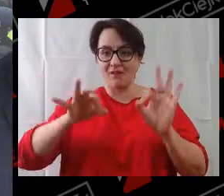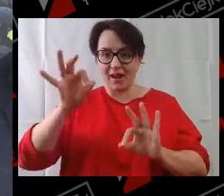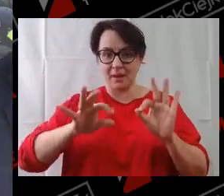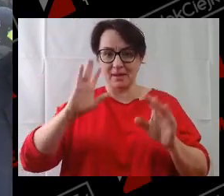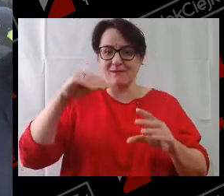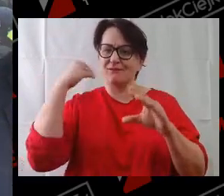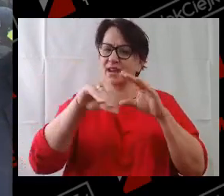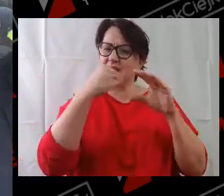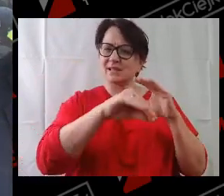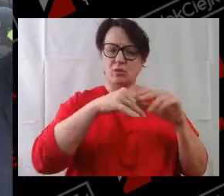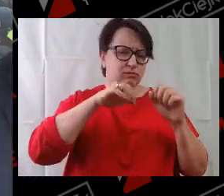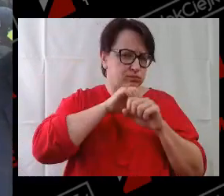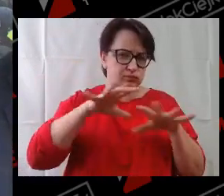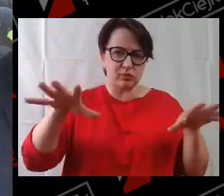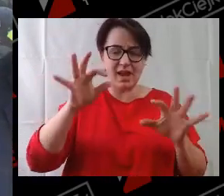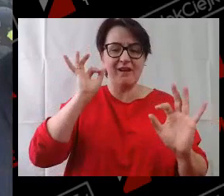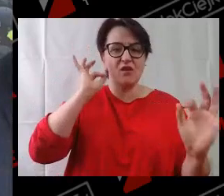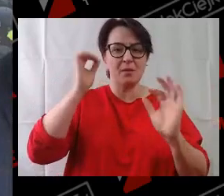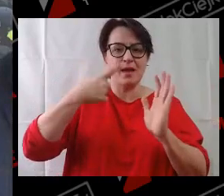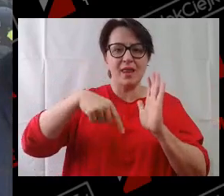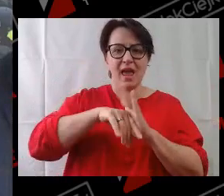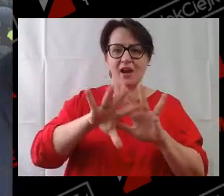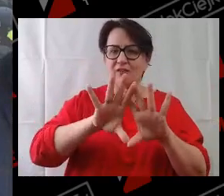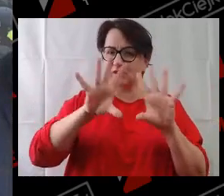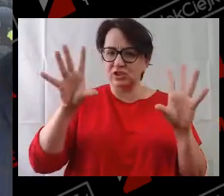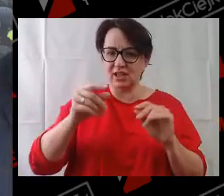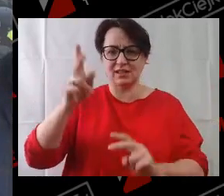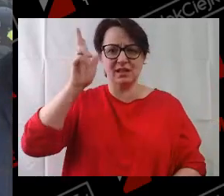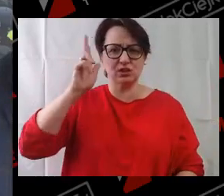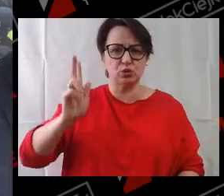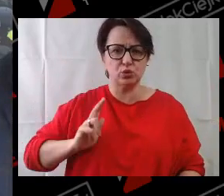dla wszystkich dla instytucji